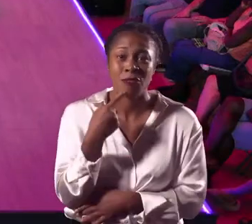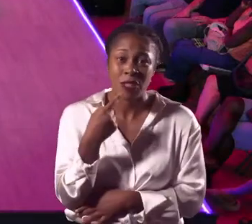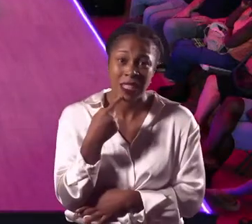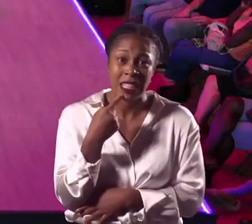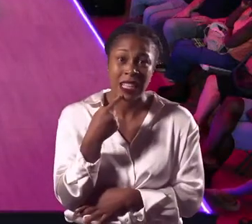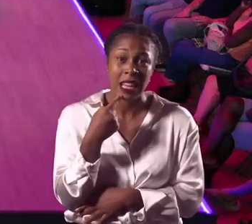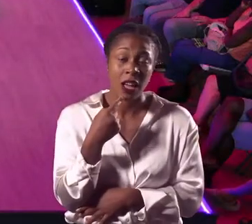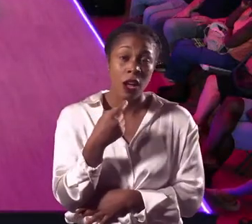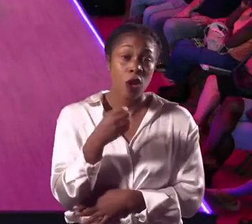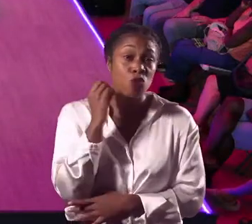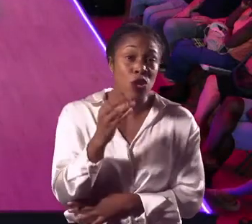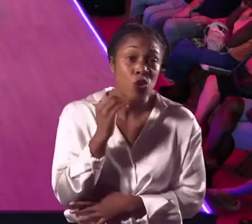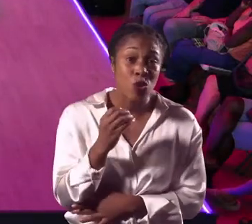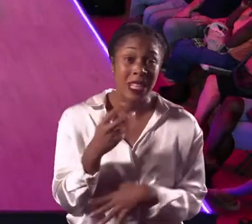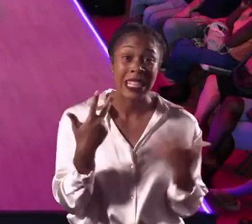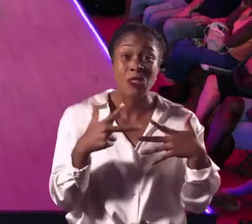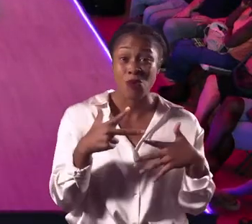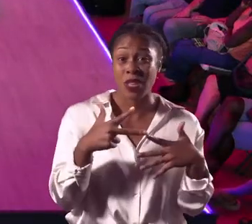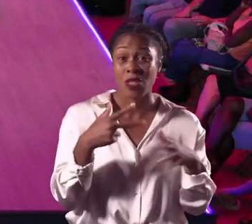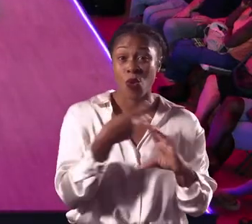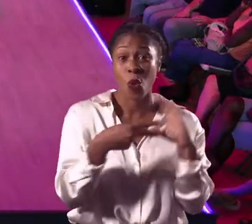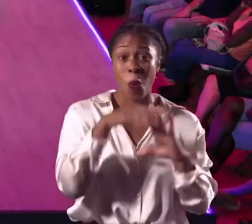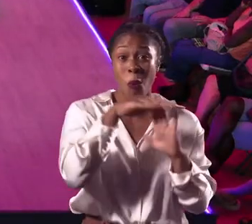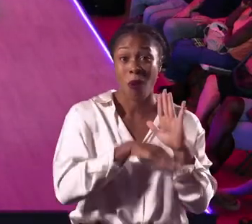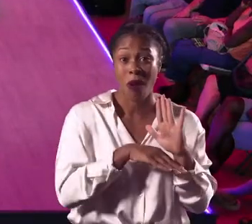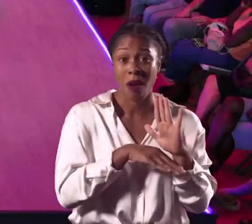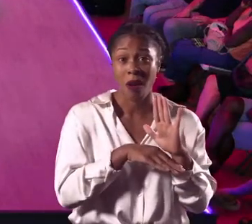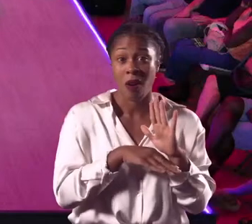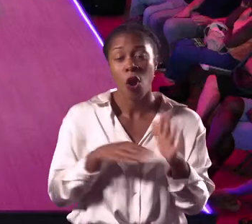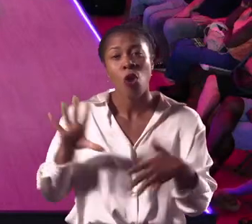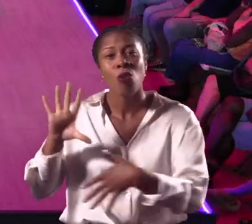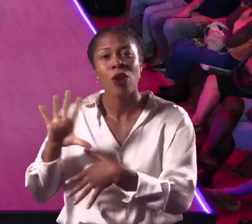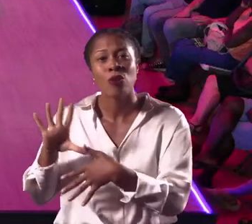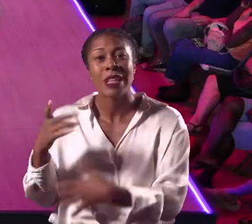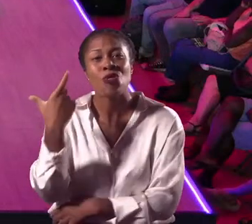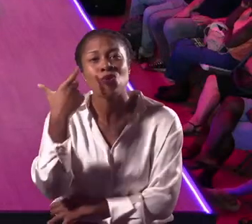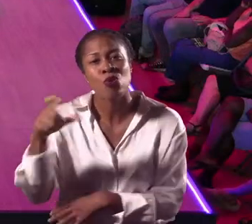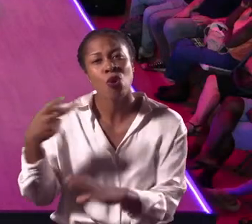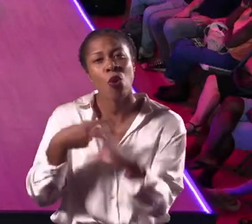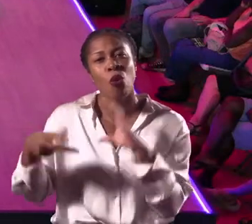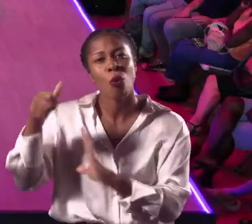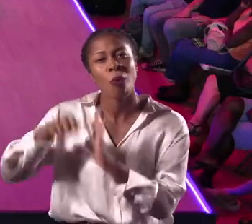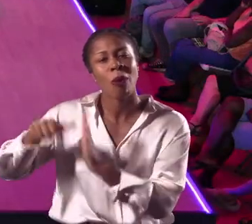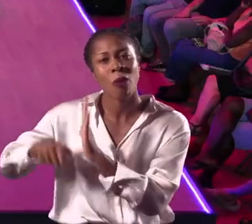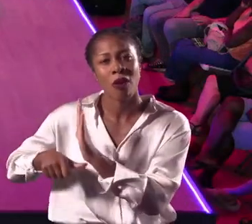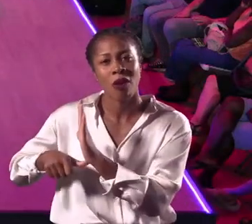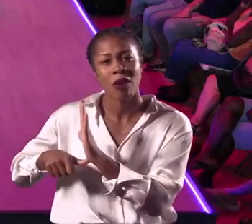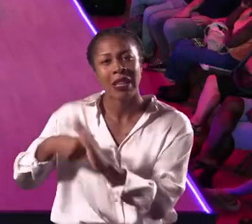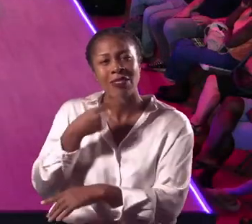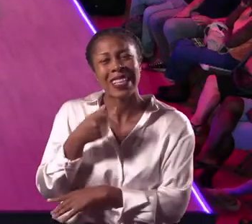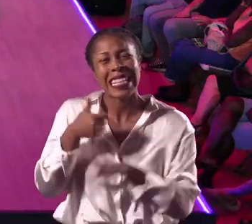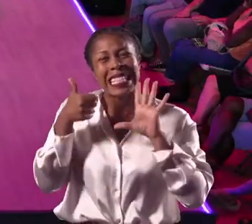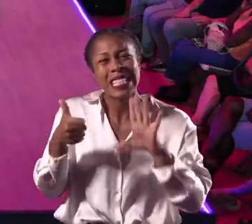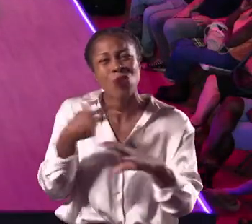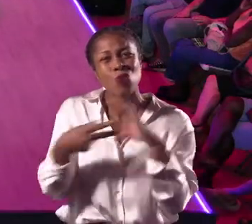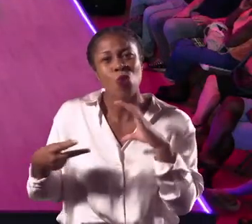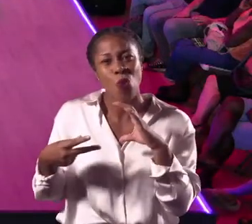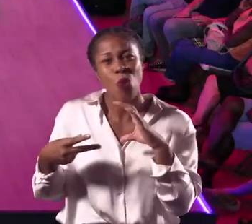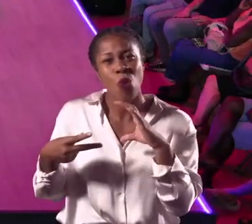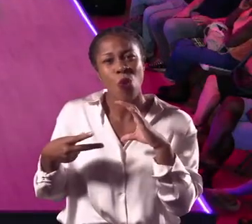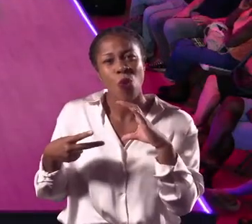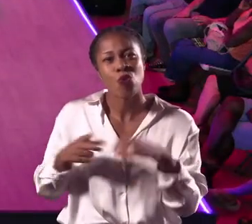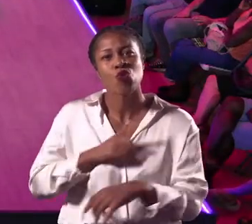jour. Quand on parle de la Guadeloupe, on parle de 200 euros, moins de 6 euros par jour.